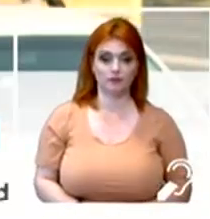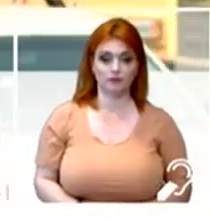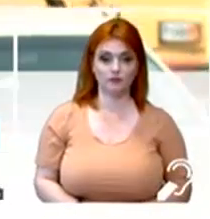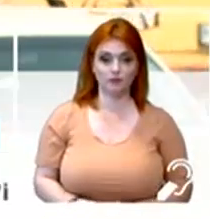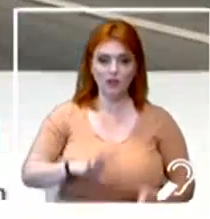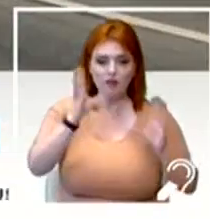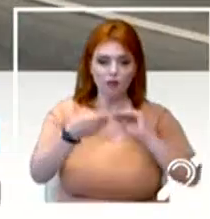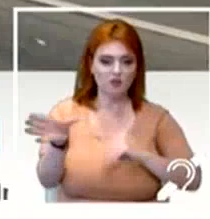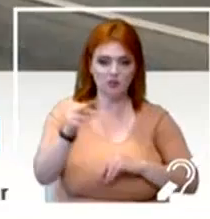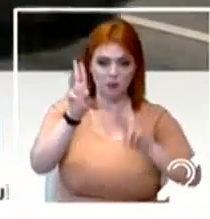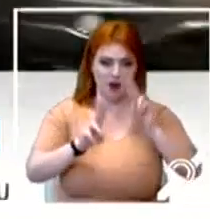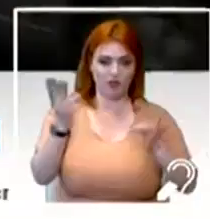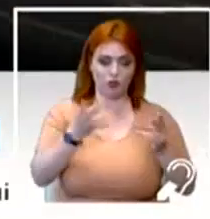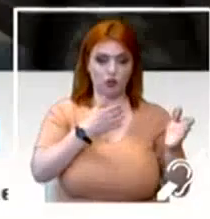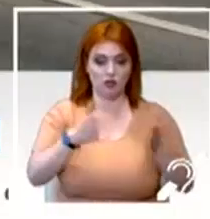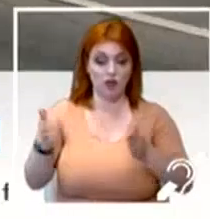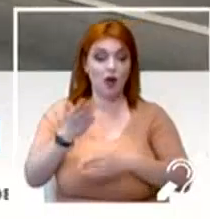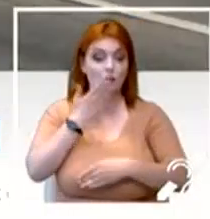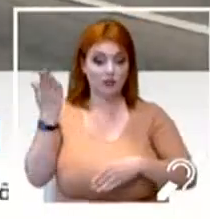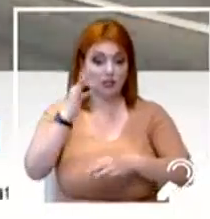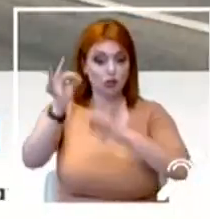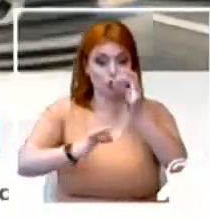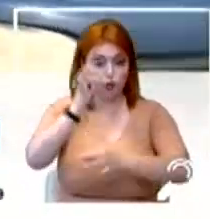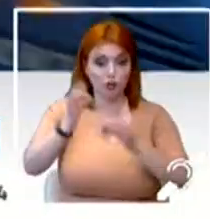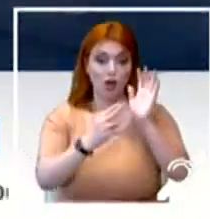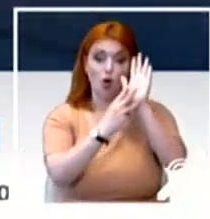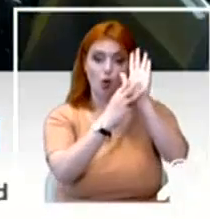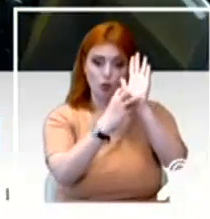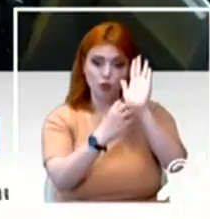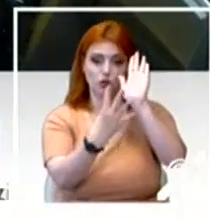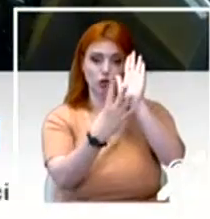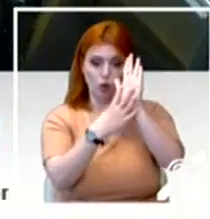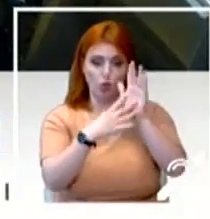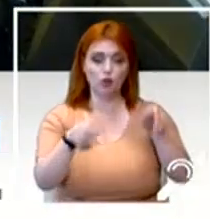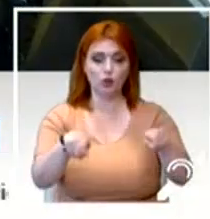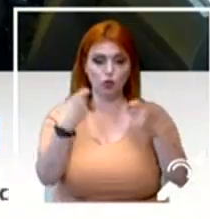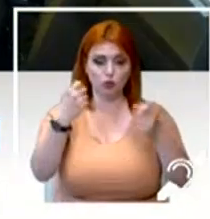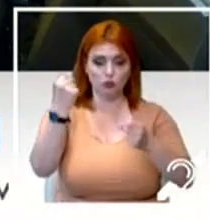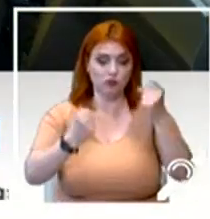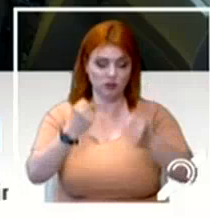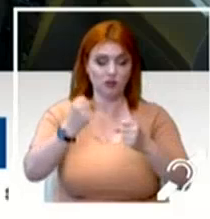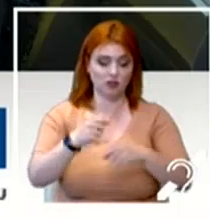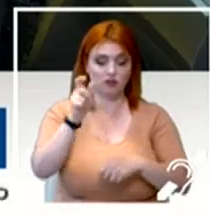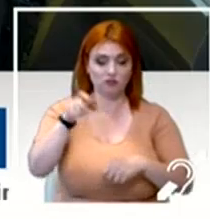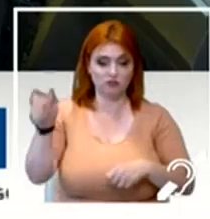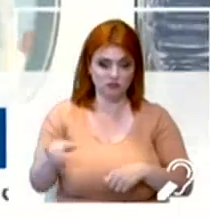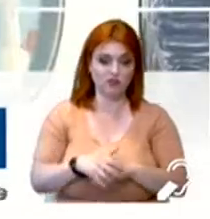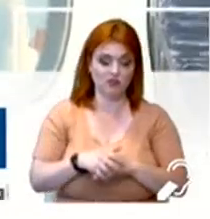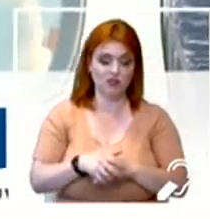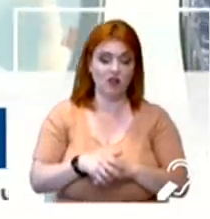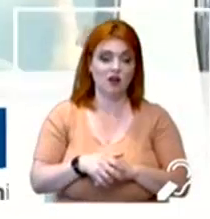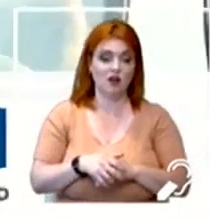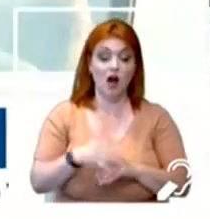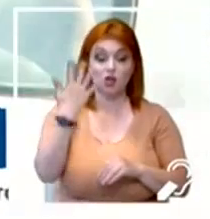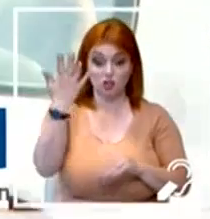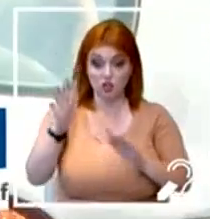regulamentul circulației rutiere. În ultimele 24 de ore, peste 809 șoferi au fost sancționați pentru depășirea limitei de viteză, iar în